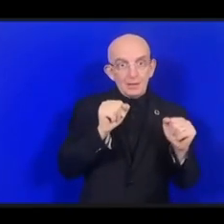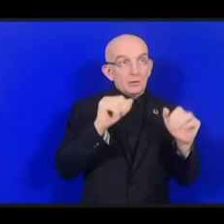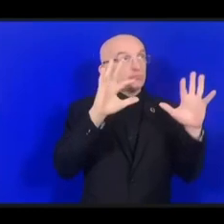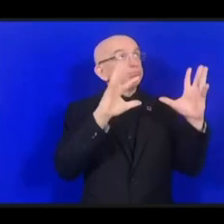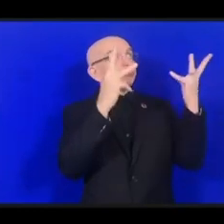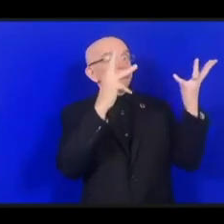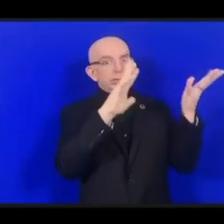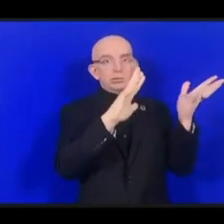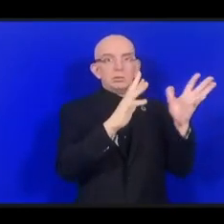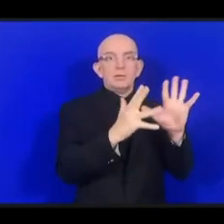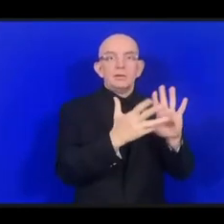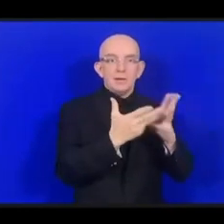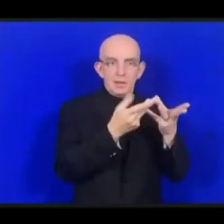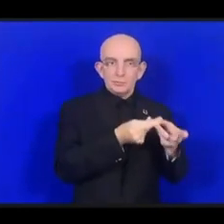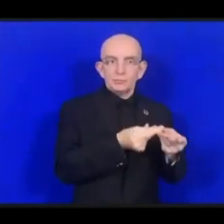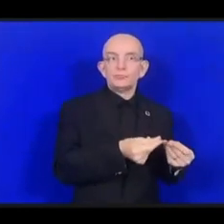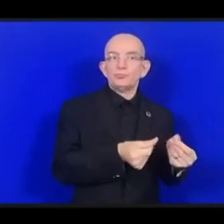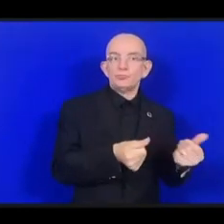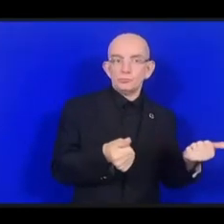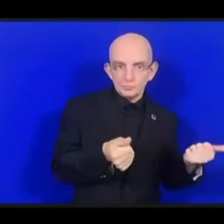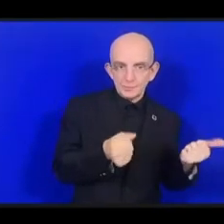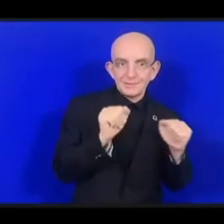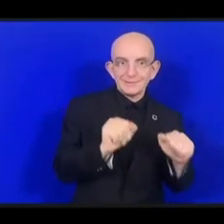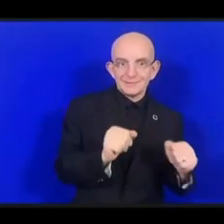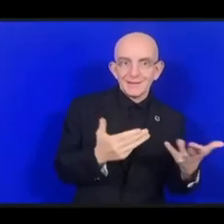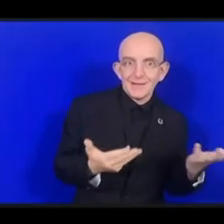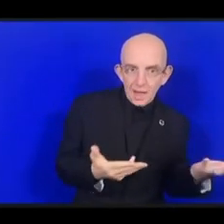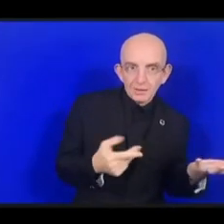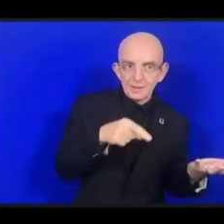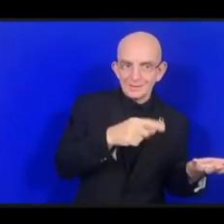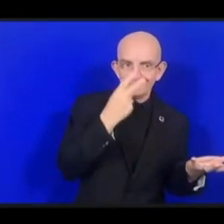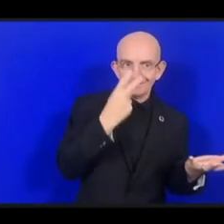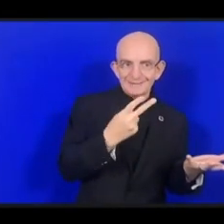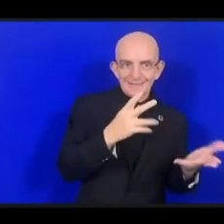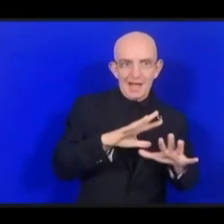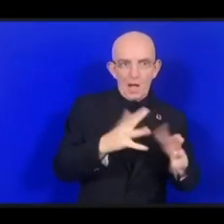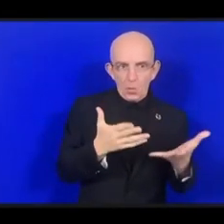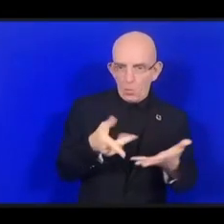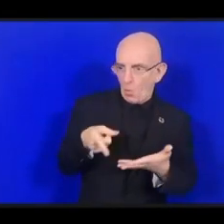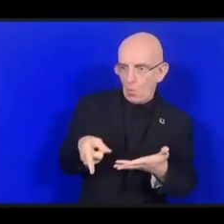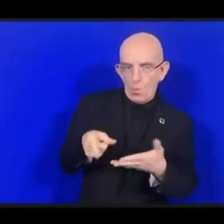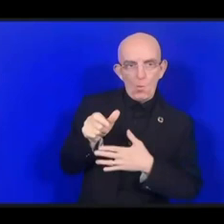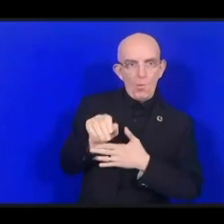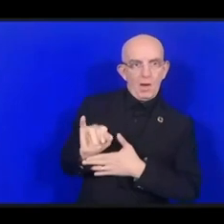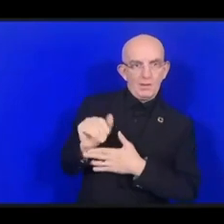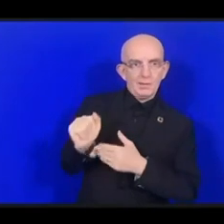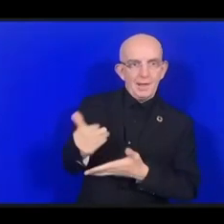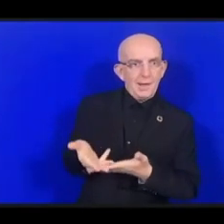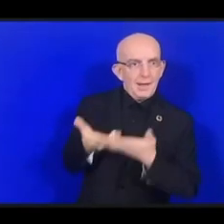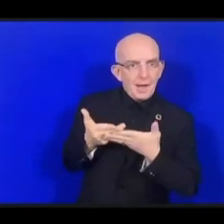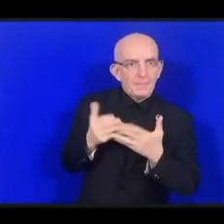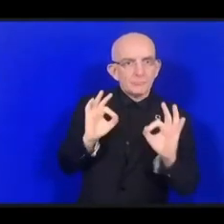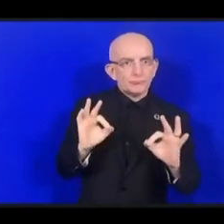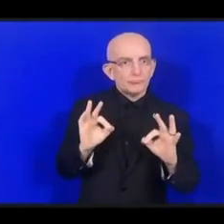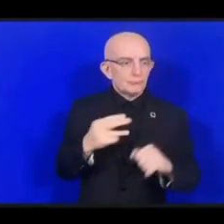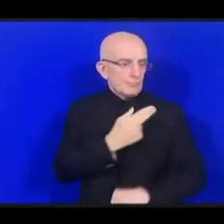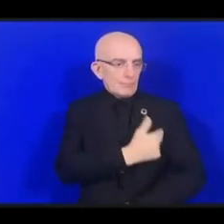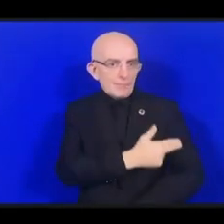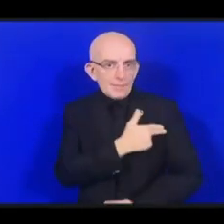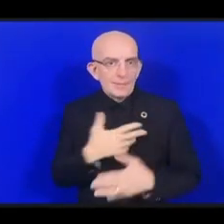اذا نشجع استخدام التكنولوجيا التي ستحسن حياتنا والتي